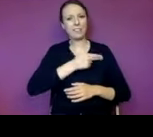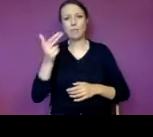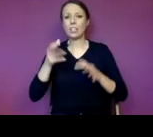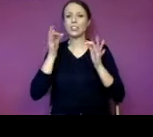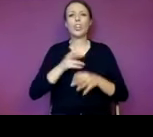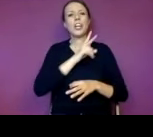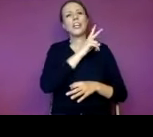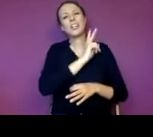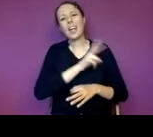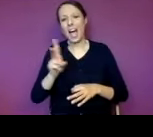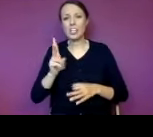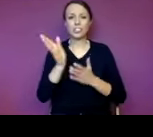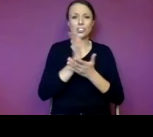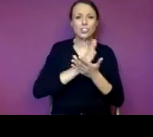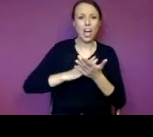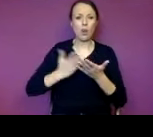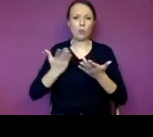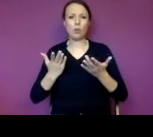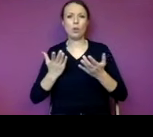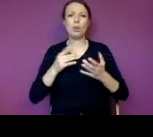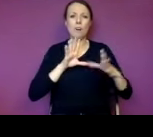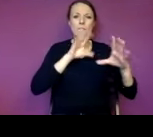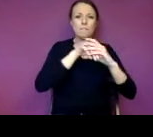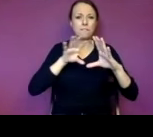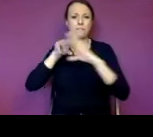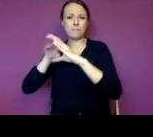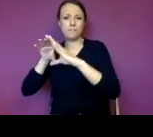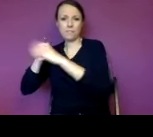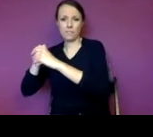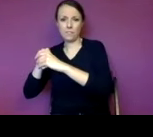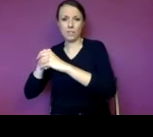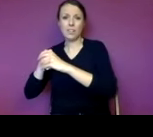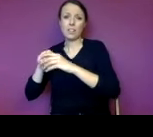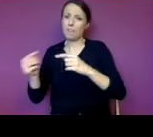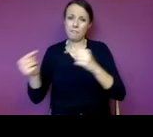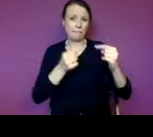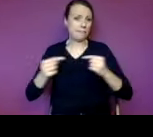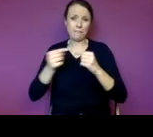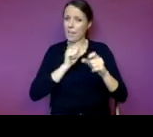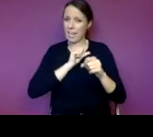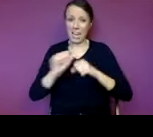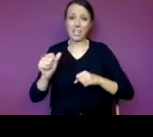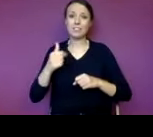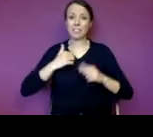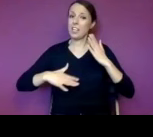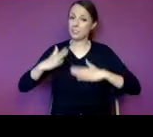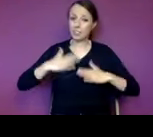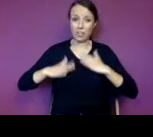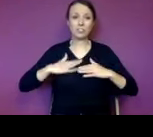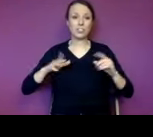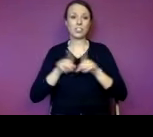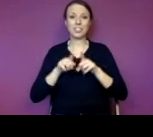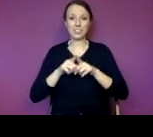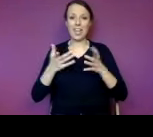No, bardzo się cieszę, że mogę dzisiaj widzieć tą perspektywę też sztuki i